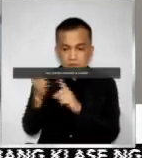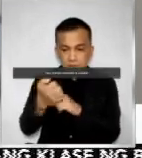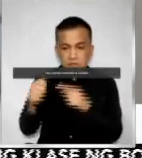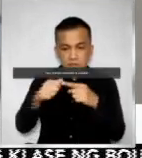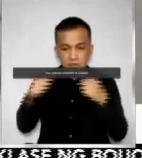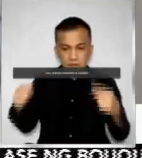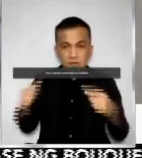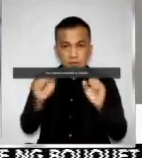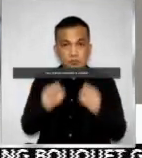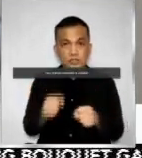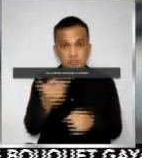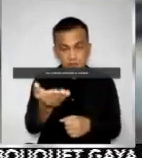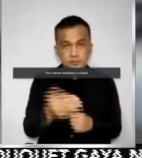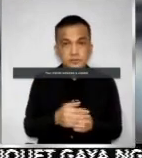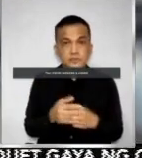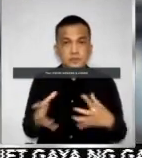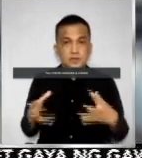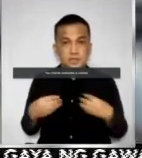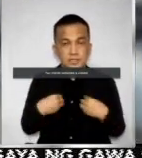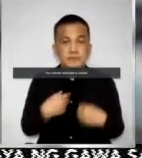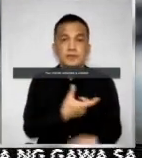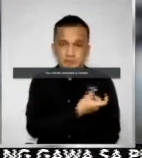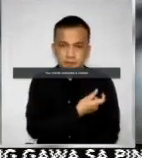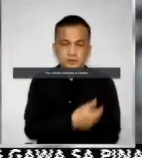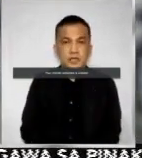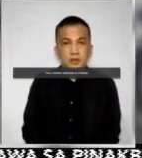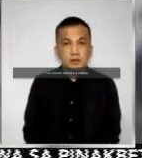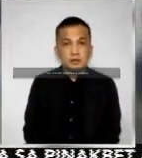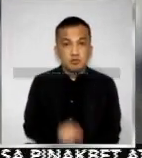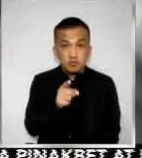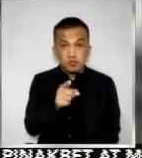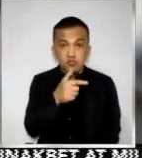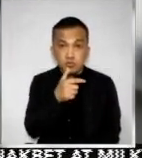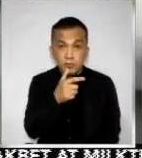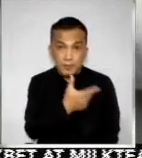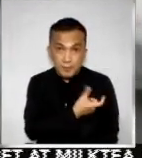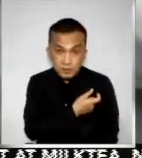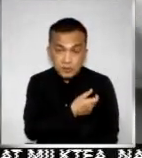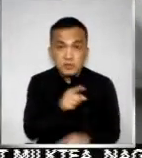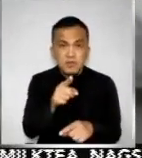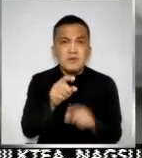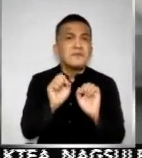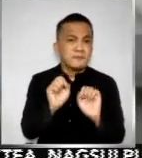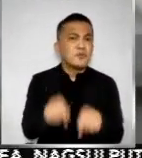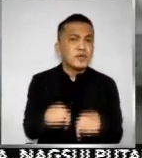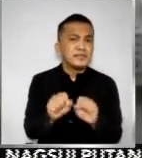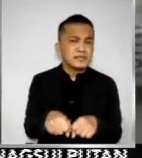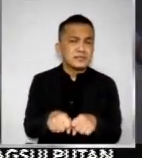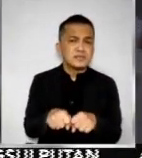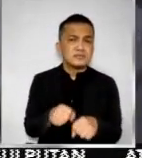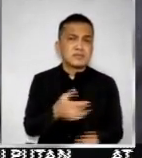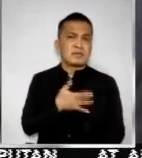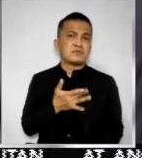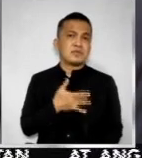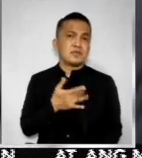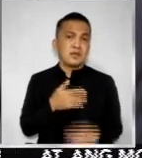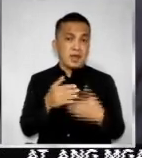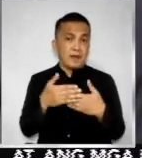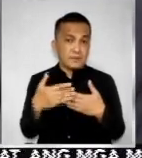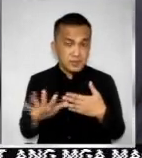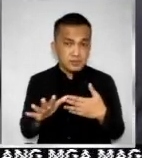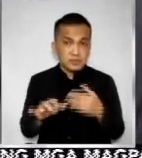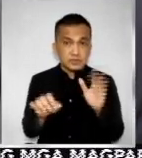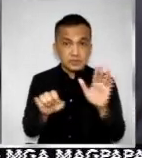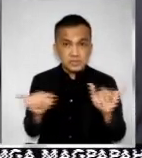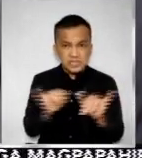rin tumanggap ng vaksin. Ang mga mababakunahan, posible naman daw talagang may maramdaman pagkatapos, gaya ng kirot o